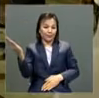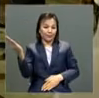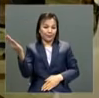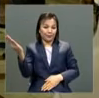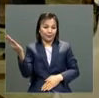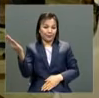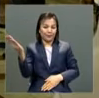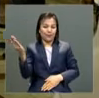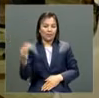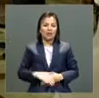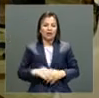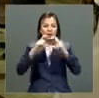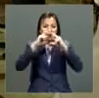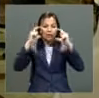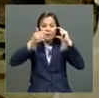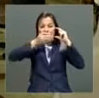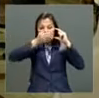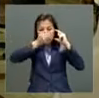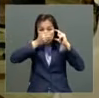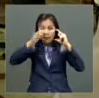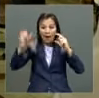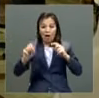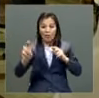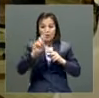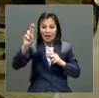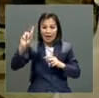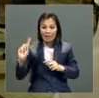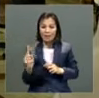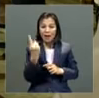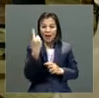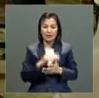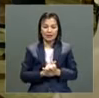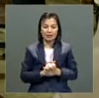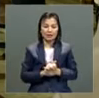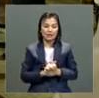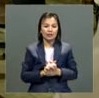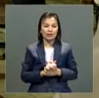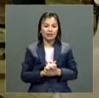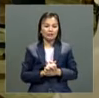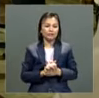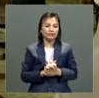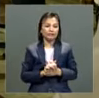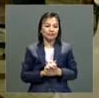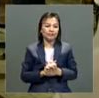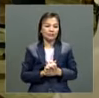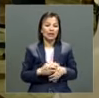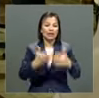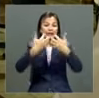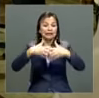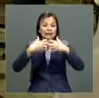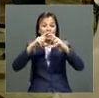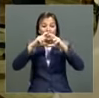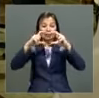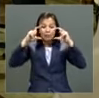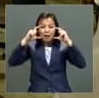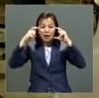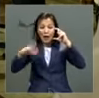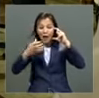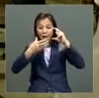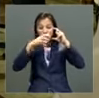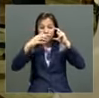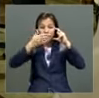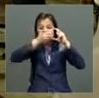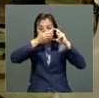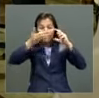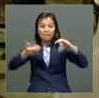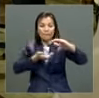ต้องมารียูสคำว่ารียูสก็คือมาใช้ซ้ำคำว่าใช้ซ้ำคืออะไรฮะเครื่องอบหน้ากากเนี่ยนะครับสาม